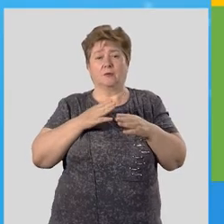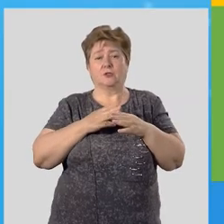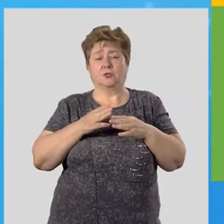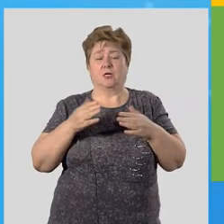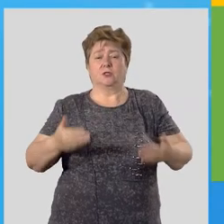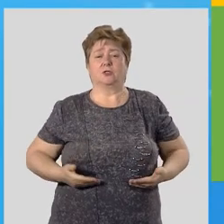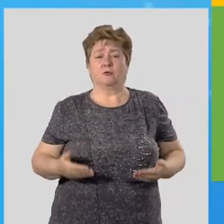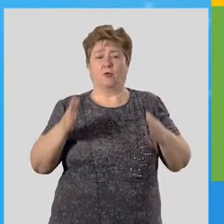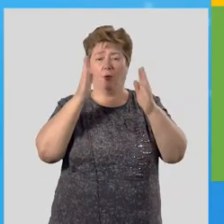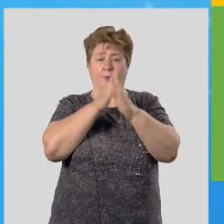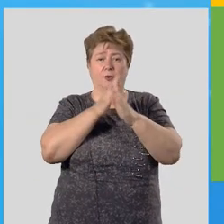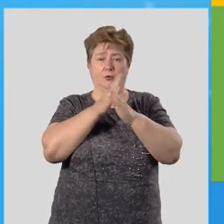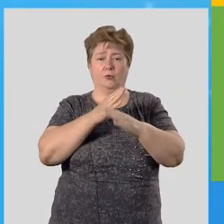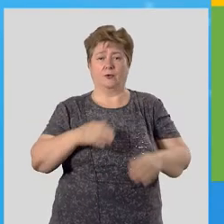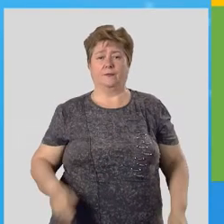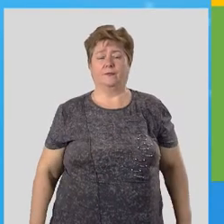часть живой природы.